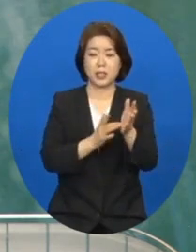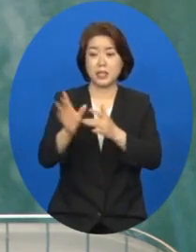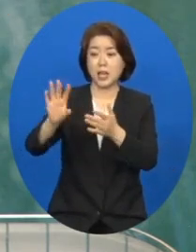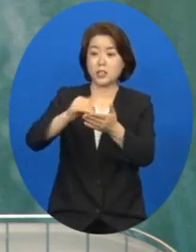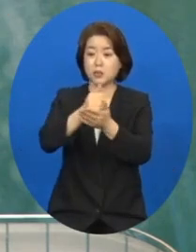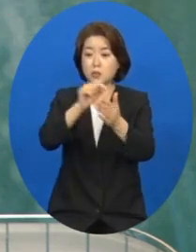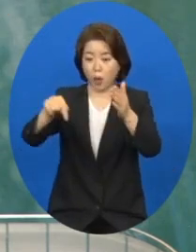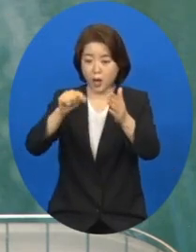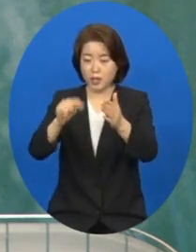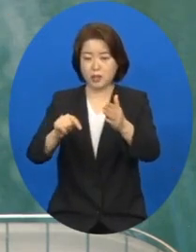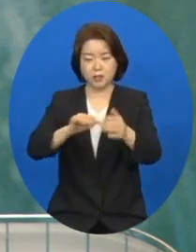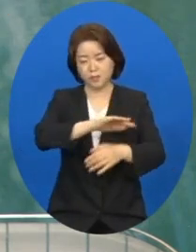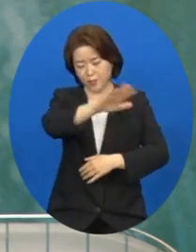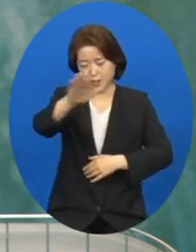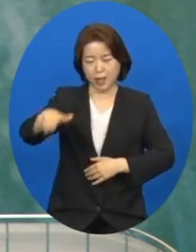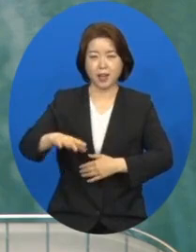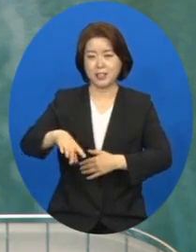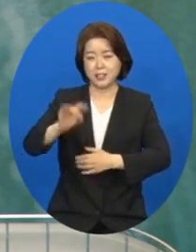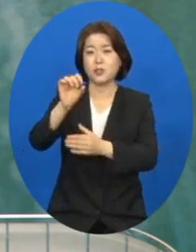안에서.